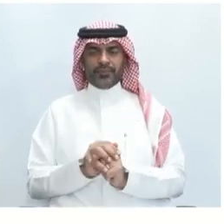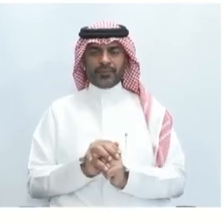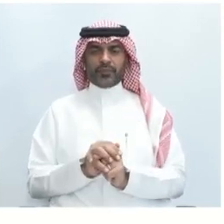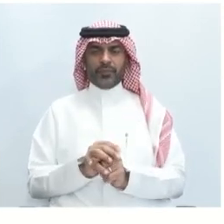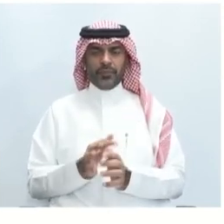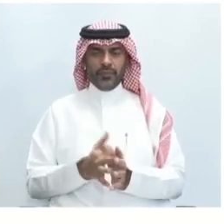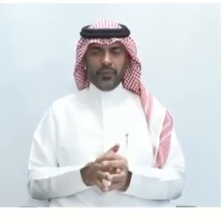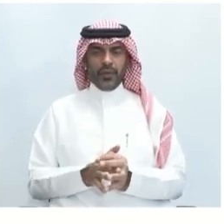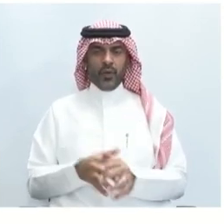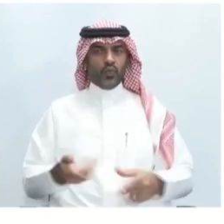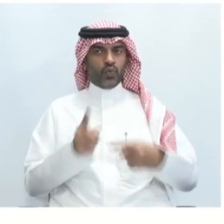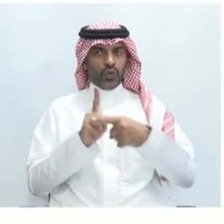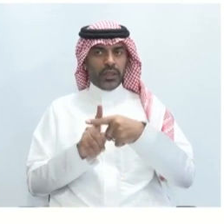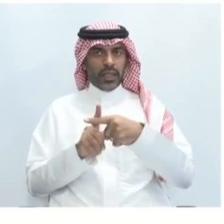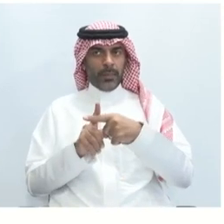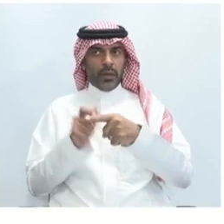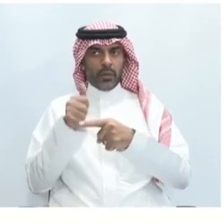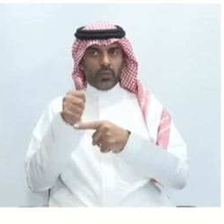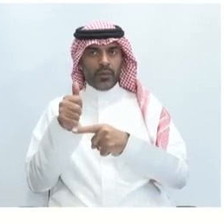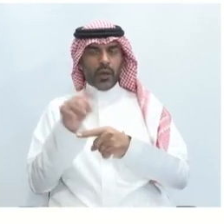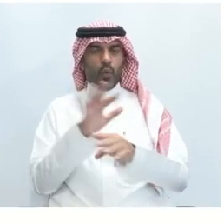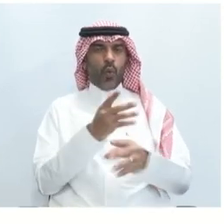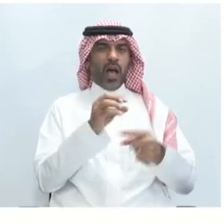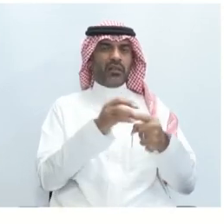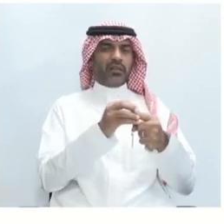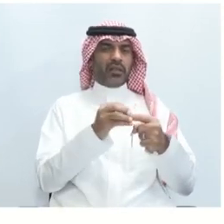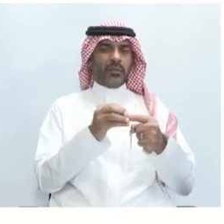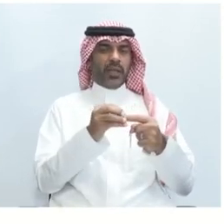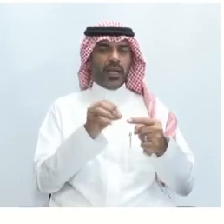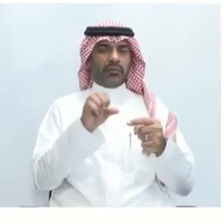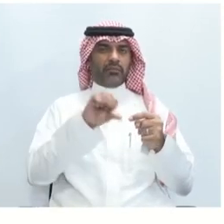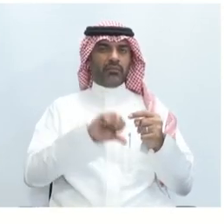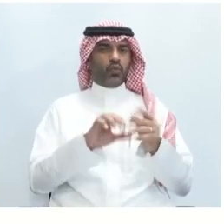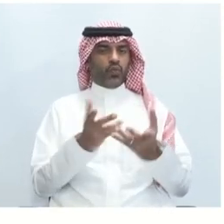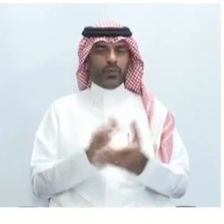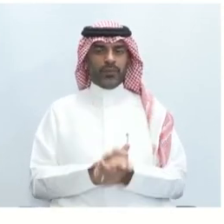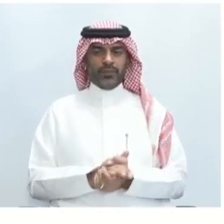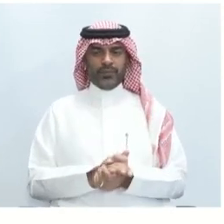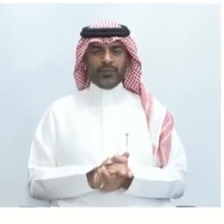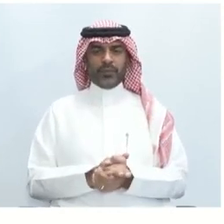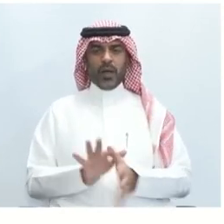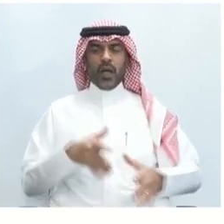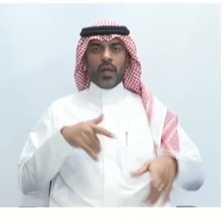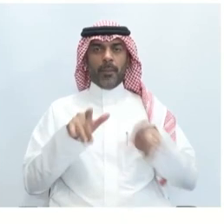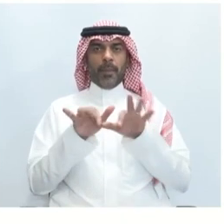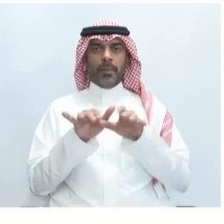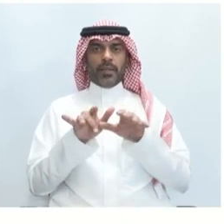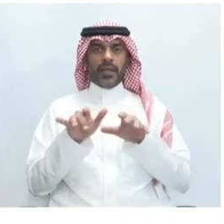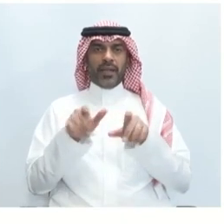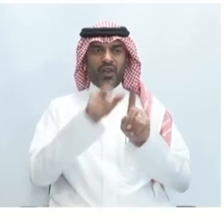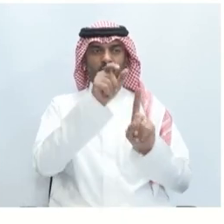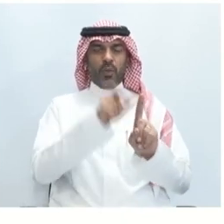والسلبيات التي تحد من استخداماتها ايضا سنرى كيف نقوم ببرمجه الروبوت للتحرك ولاداء مهمه